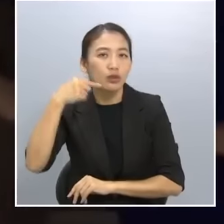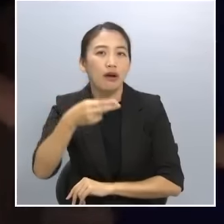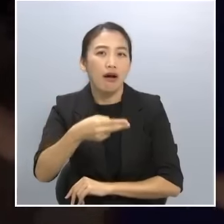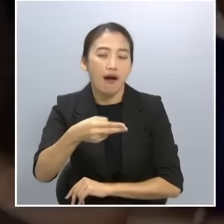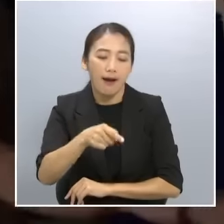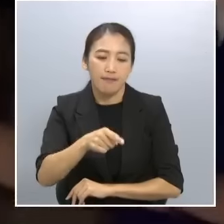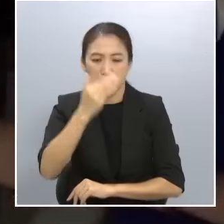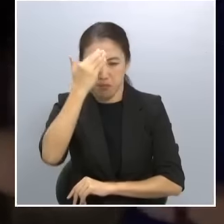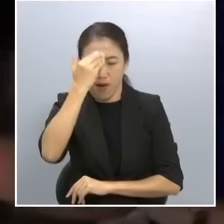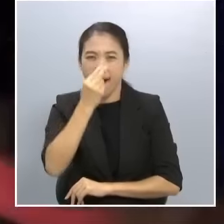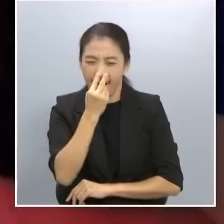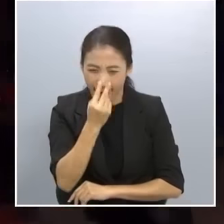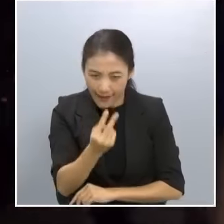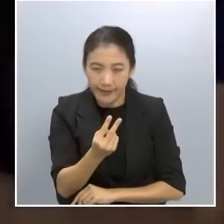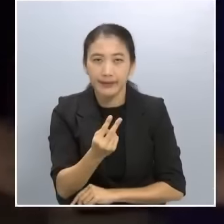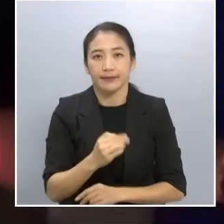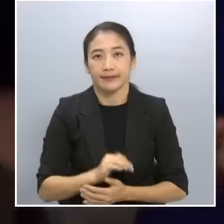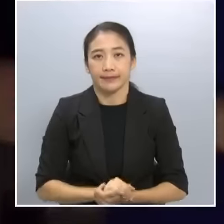ครับ